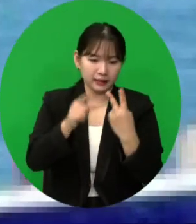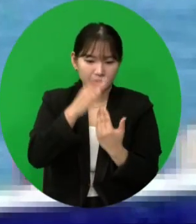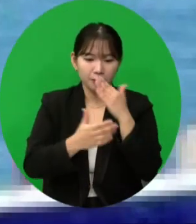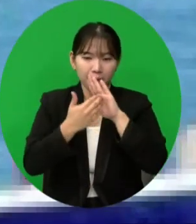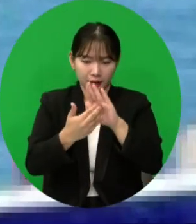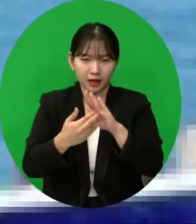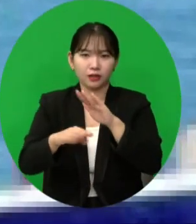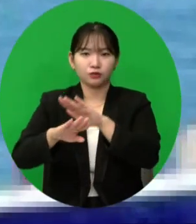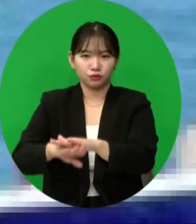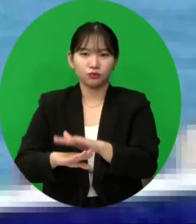조치를 취했습니다